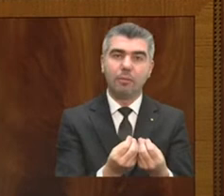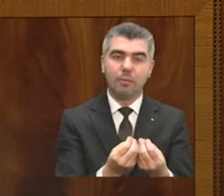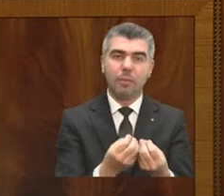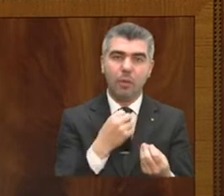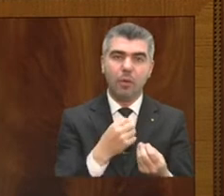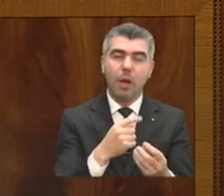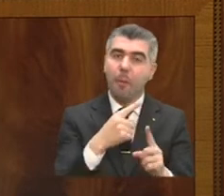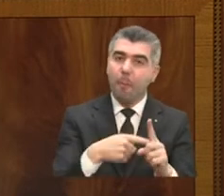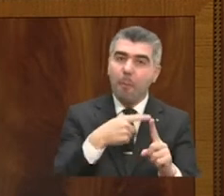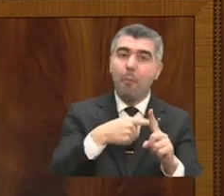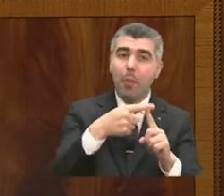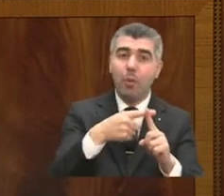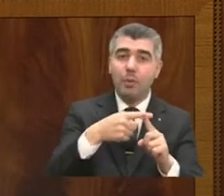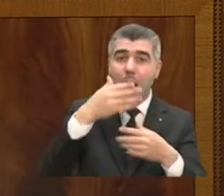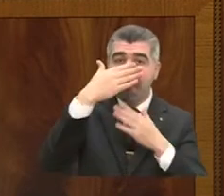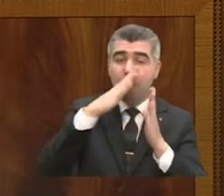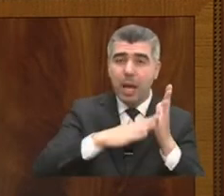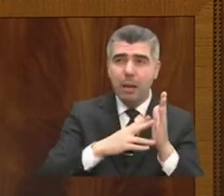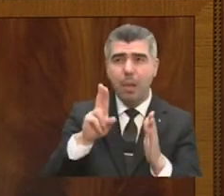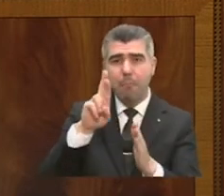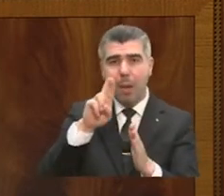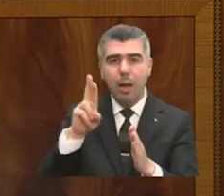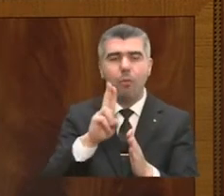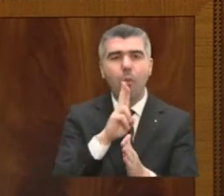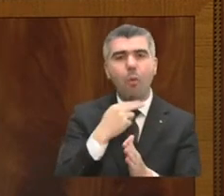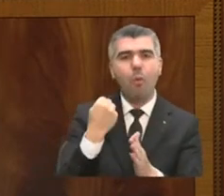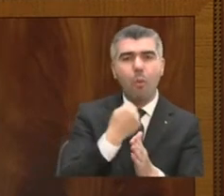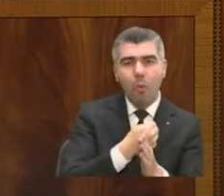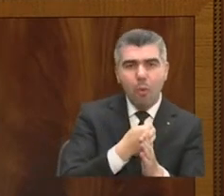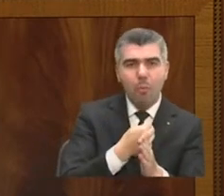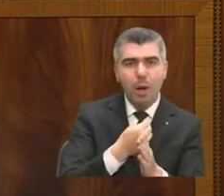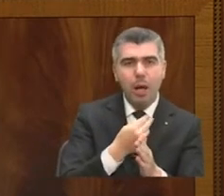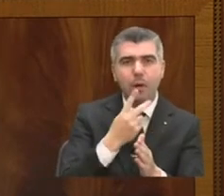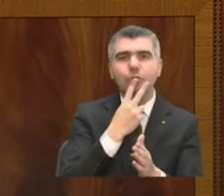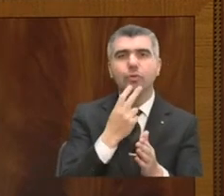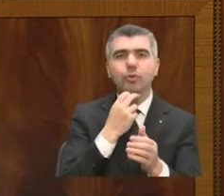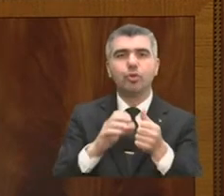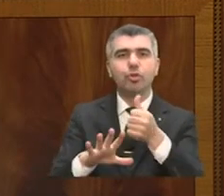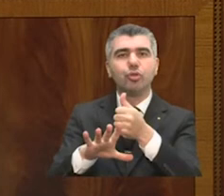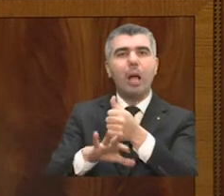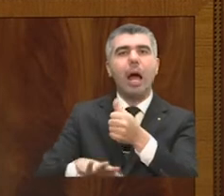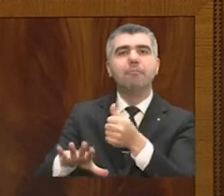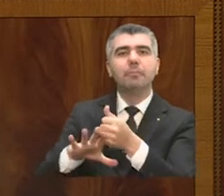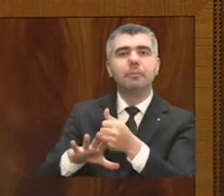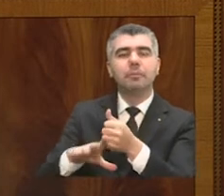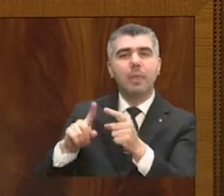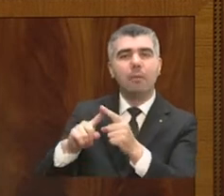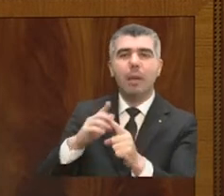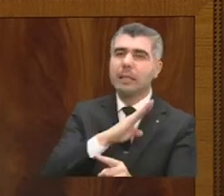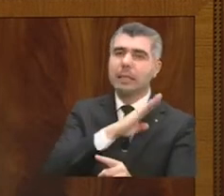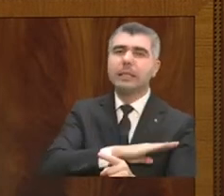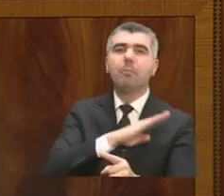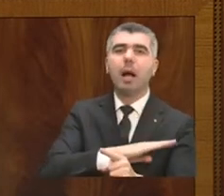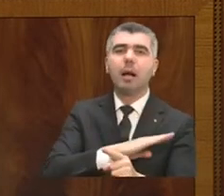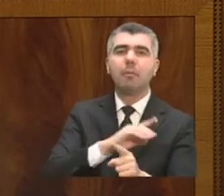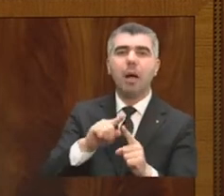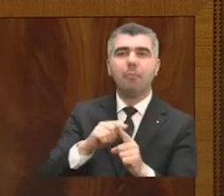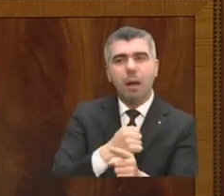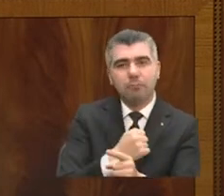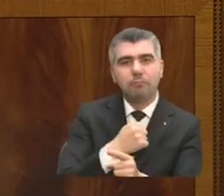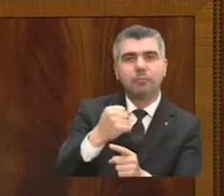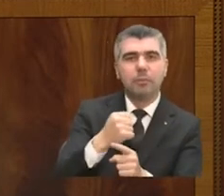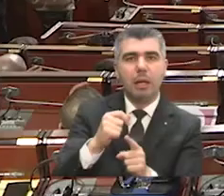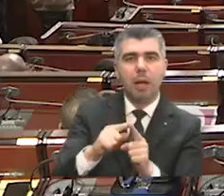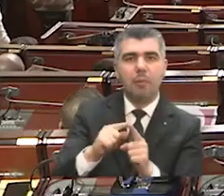une guerre qui témoigne et qui reflète un agenda géostratégique. Mais le Maroc, roi,